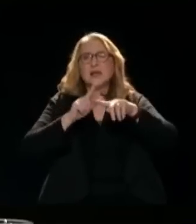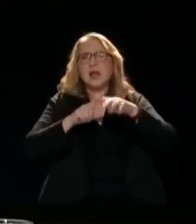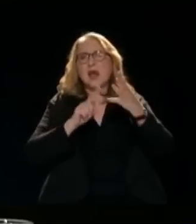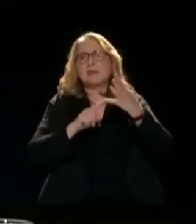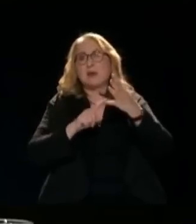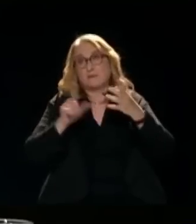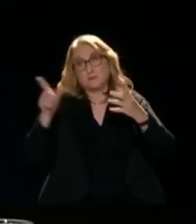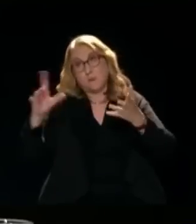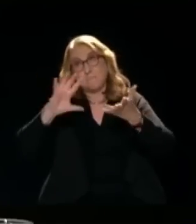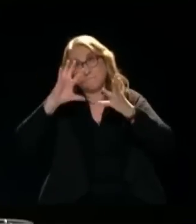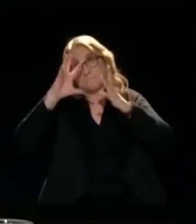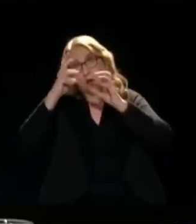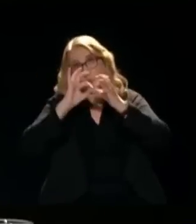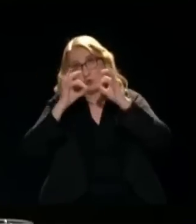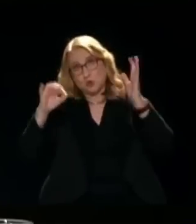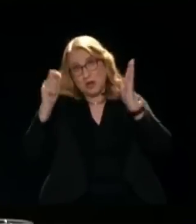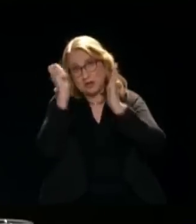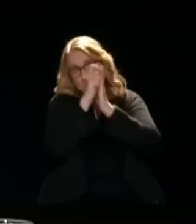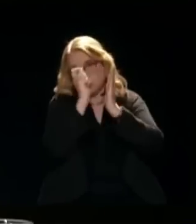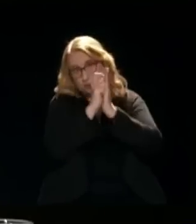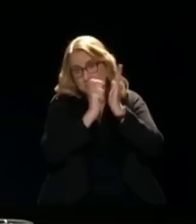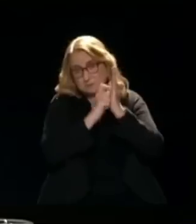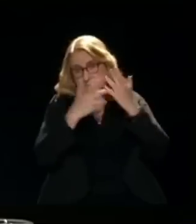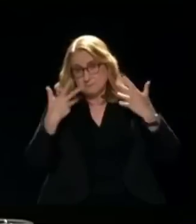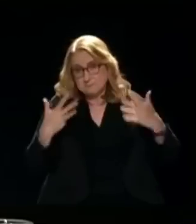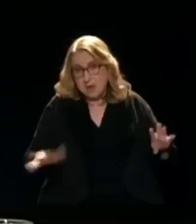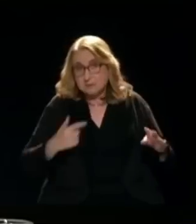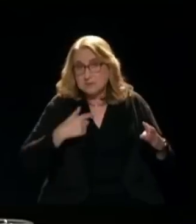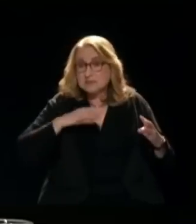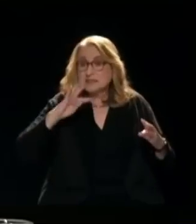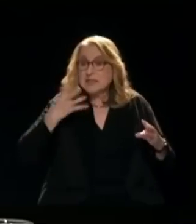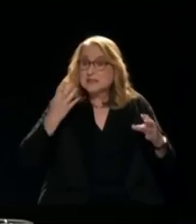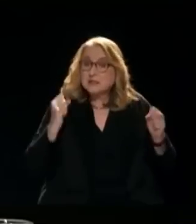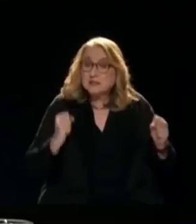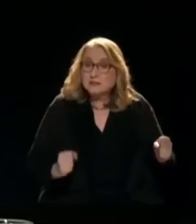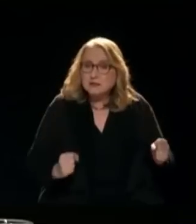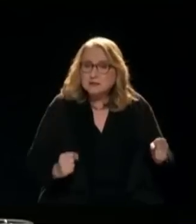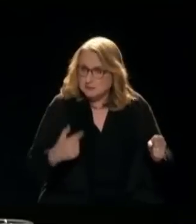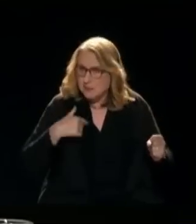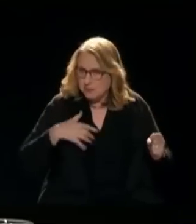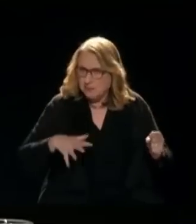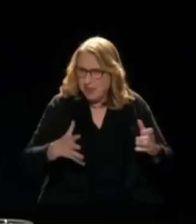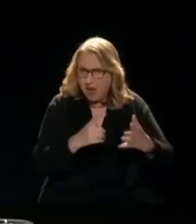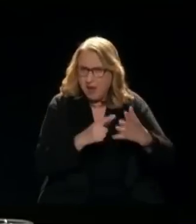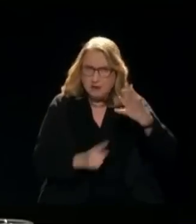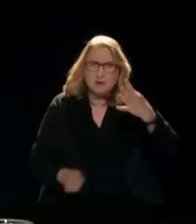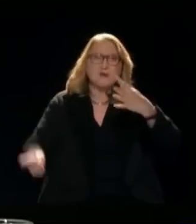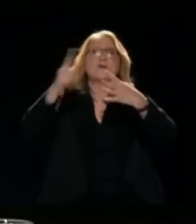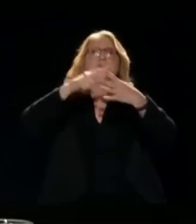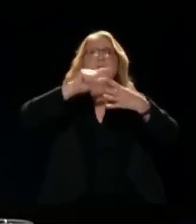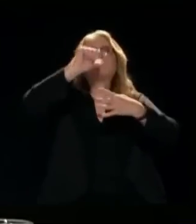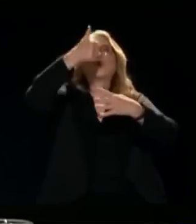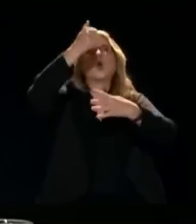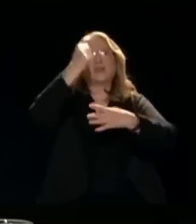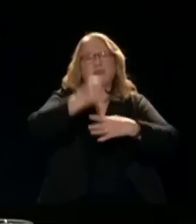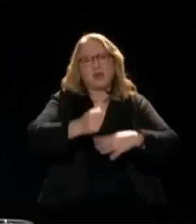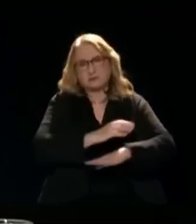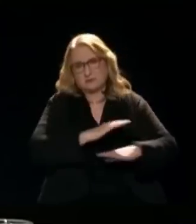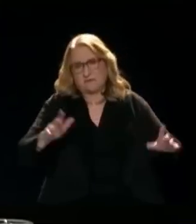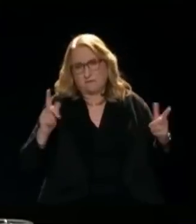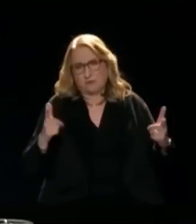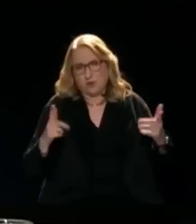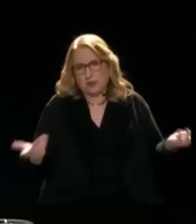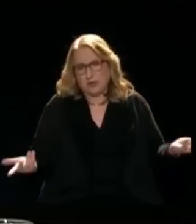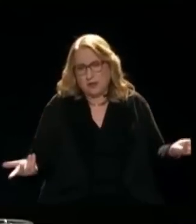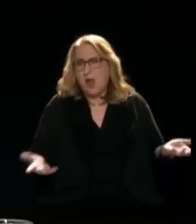χειρότεροι των χειρότερων, αλλά και πάλι αυτό που μας διαφοροποιεί εμάς, σαν Έλληνες, από αυτές τις χώρες, είναι ότι εμάς, οι